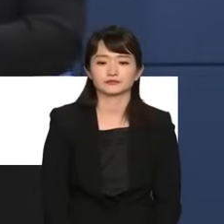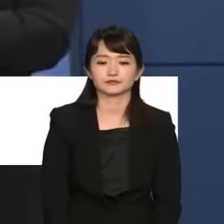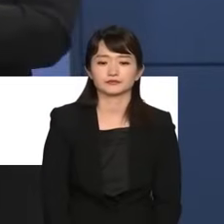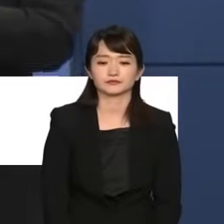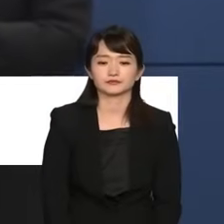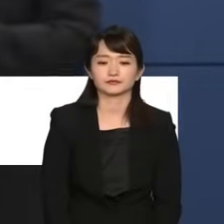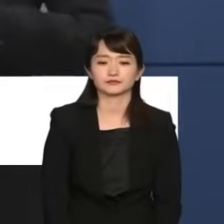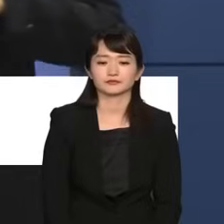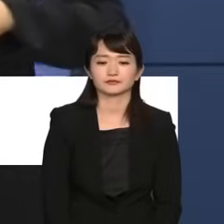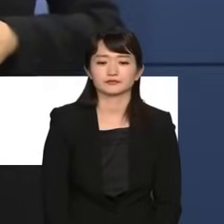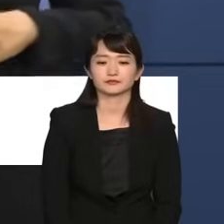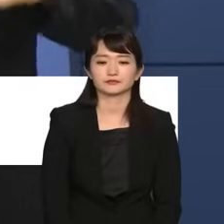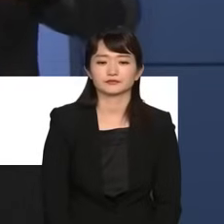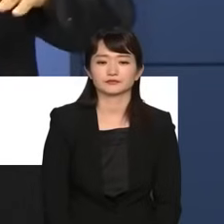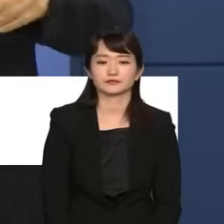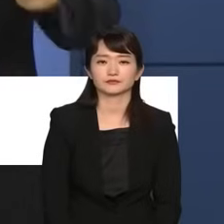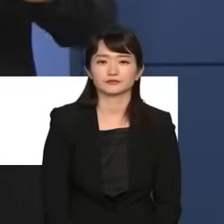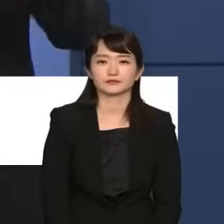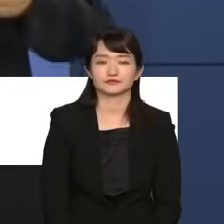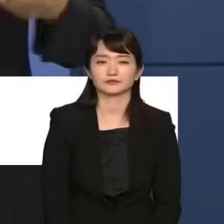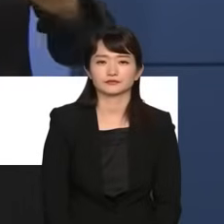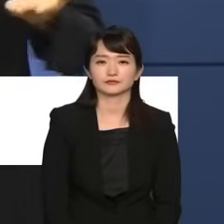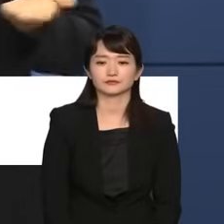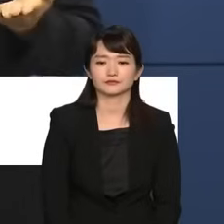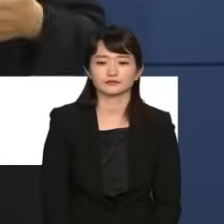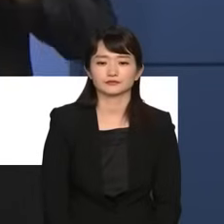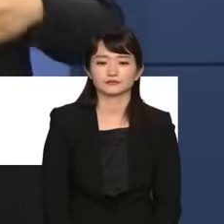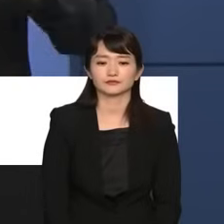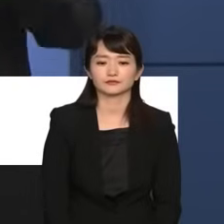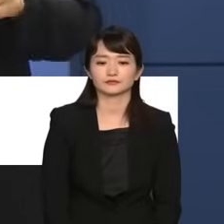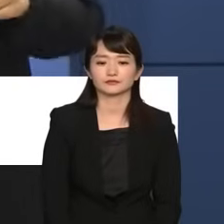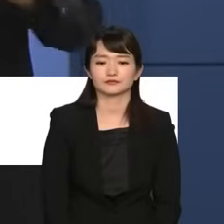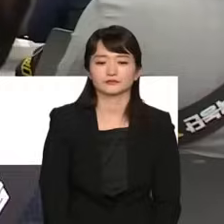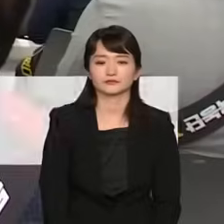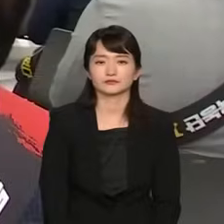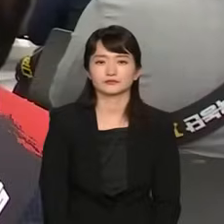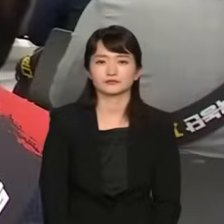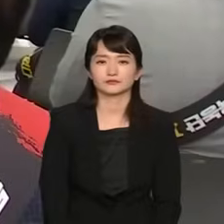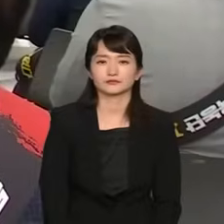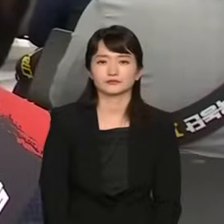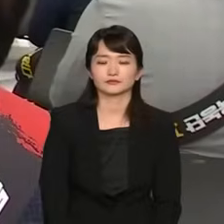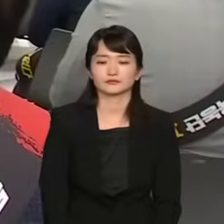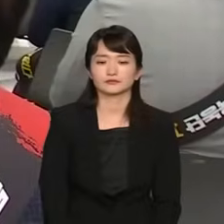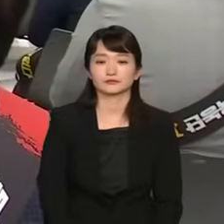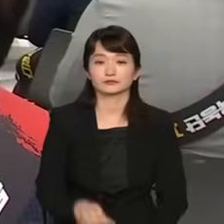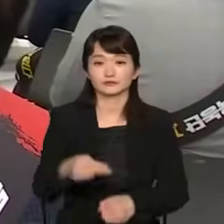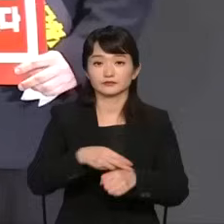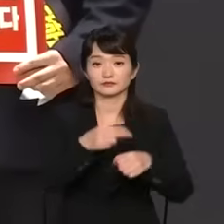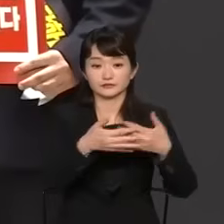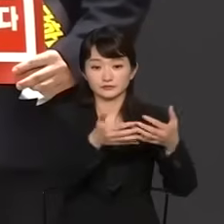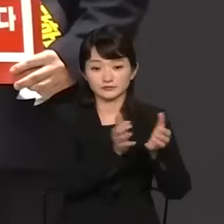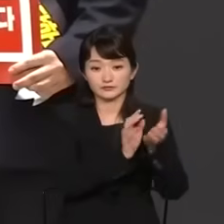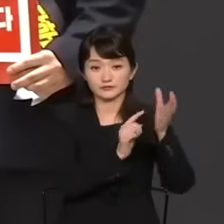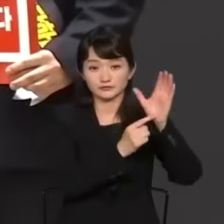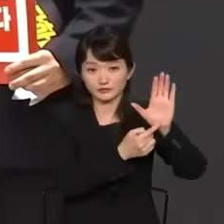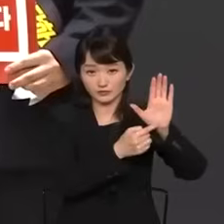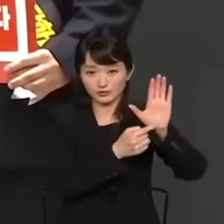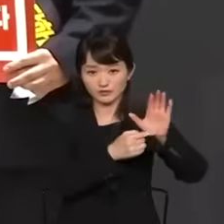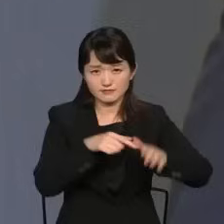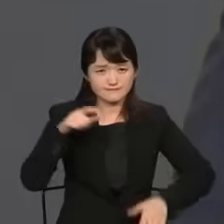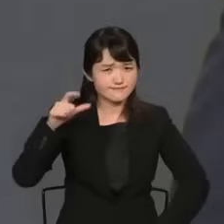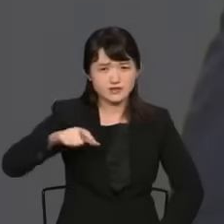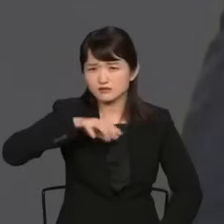명령, 업무 개시 명령을 오늘부로 철회합니다. 의료계는 대려 더 강하게